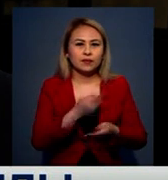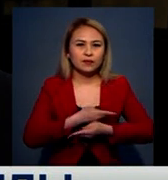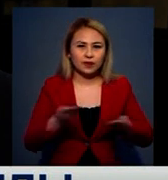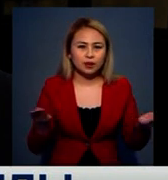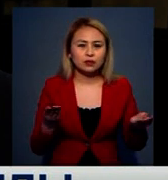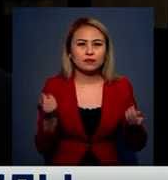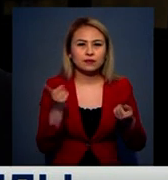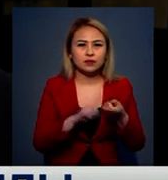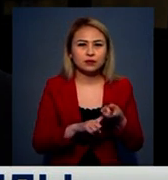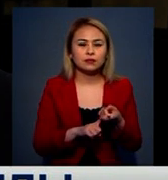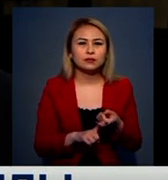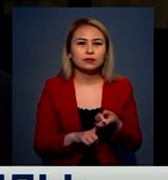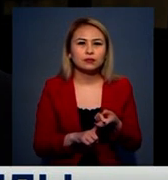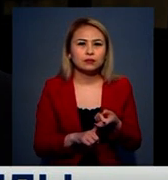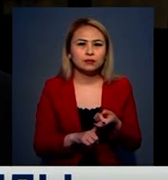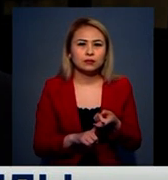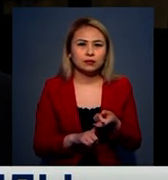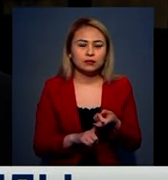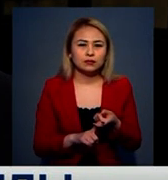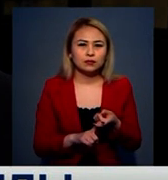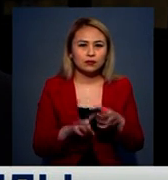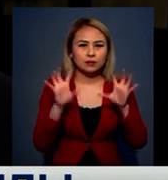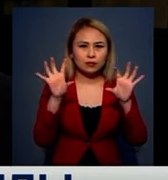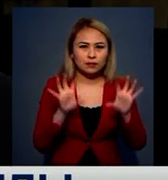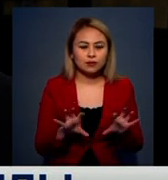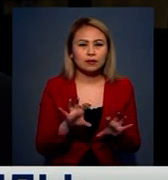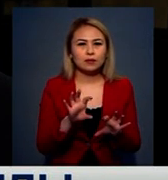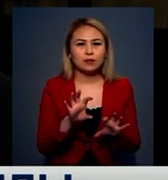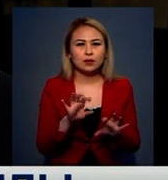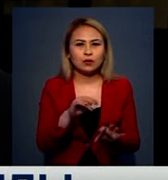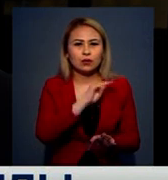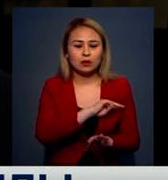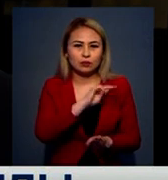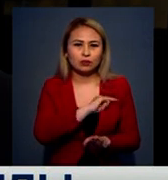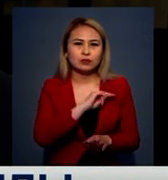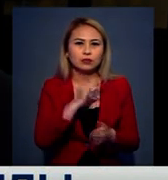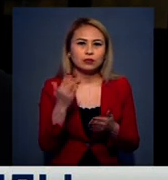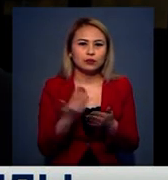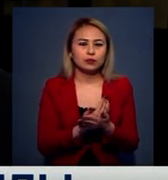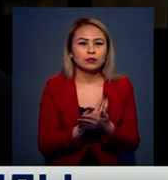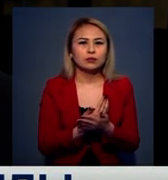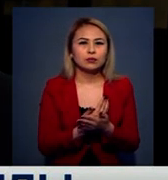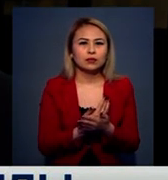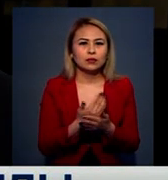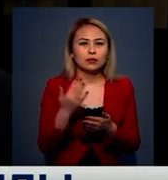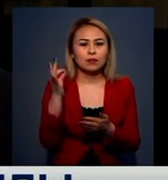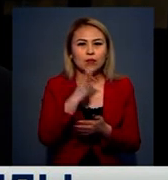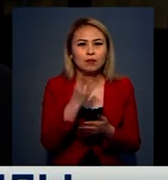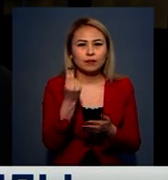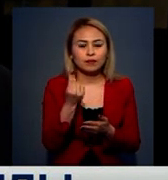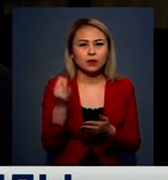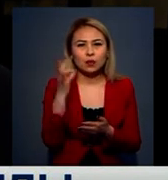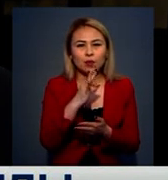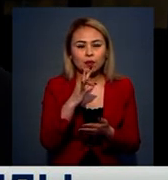мәселесі, сонымен қатар өзінің заңдықты тұрғыдан жұмыс жасалынатын жұмыстар және қаржы мәселесіне байланысты ол